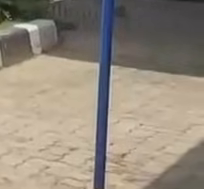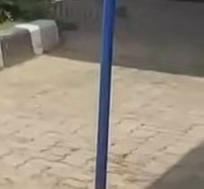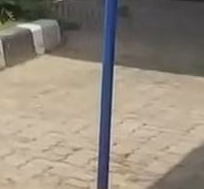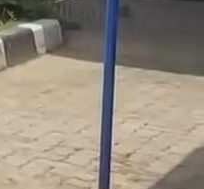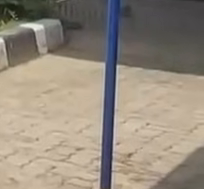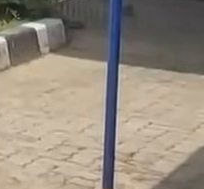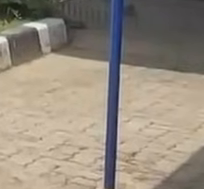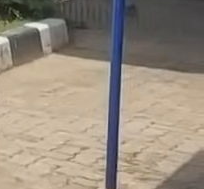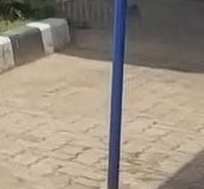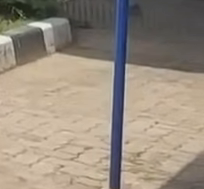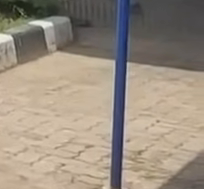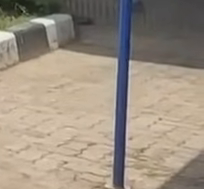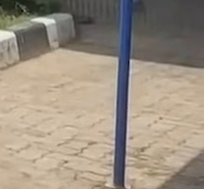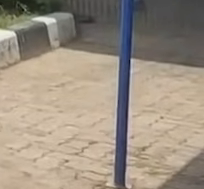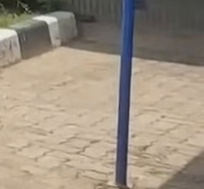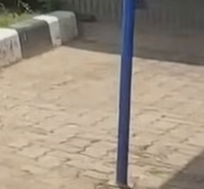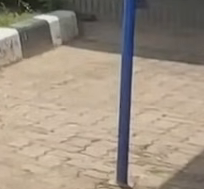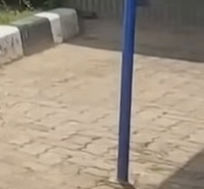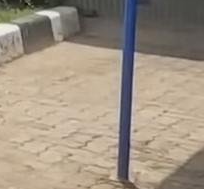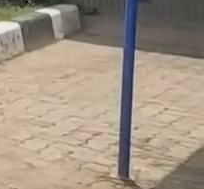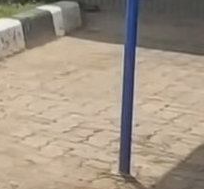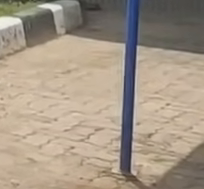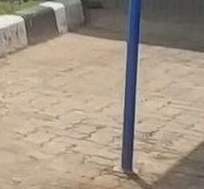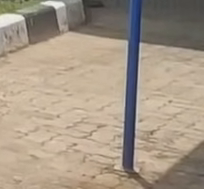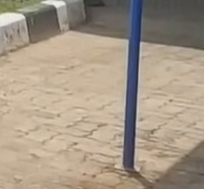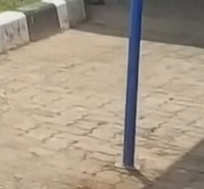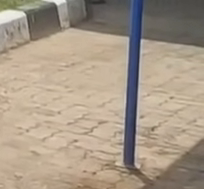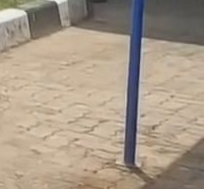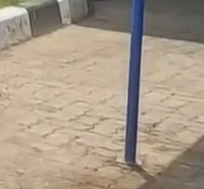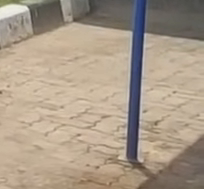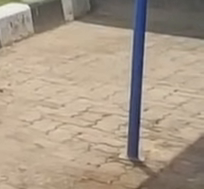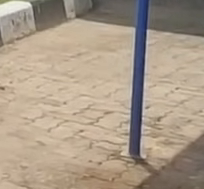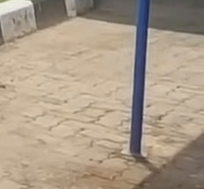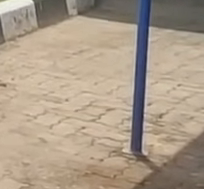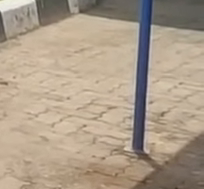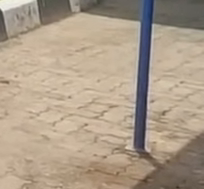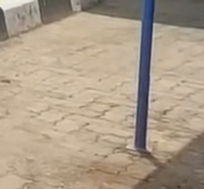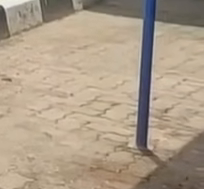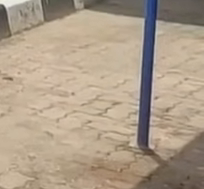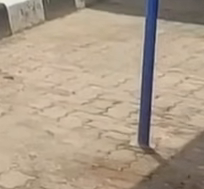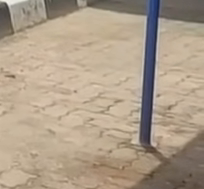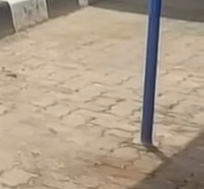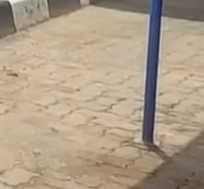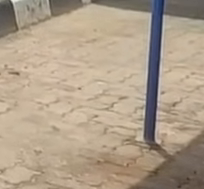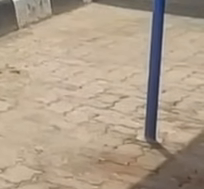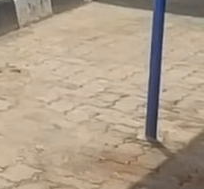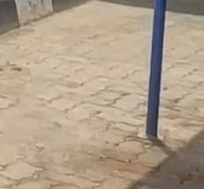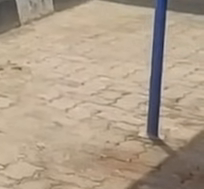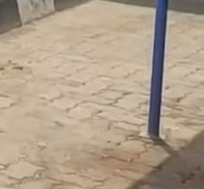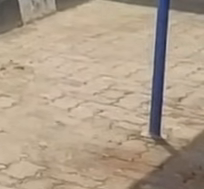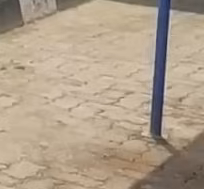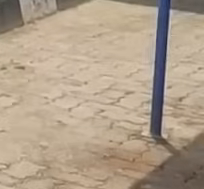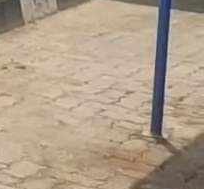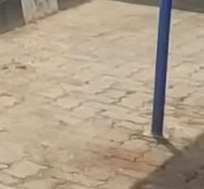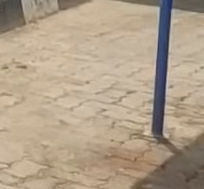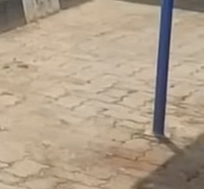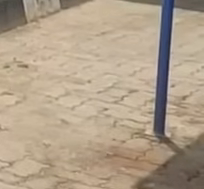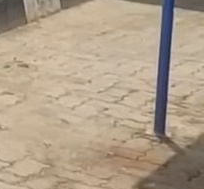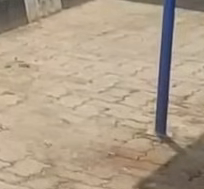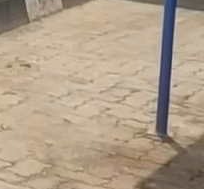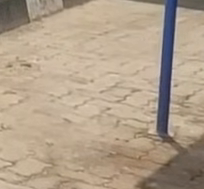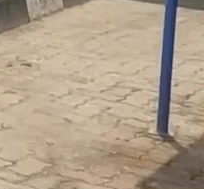Jam 11 terjadi insiden di depan pintu gerbang. Karena tidak ada pengaturan oleh pihak Pelni dan